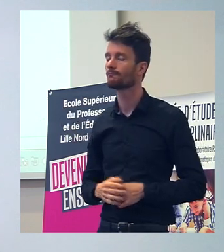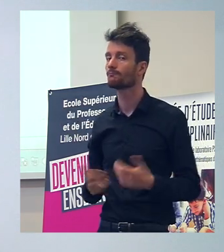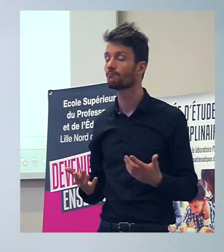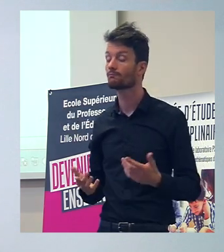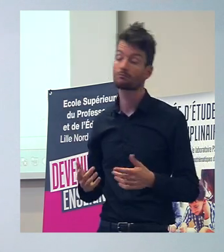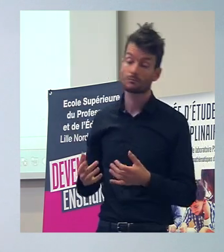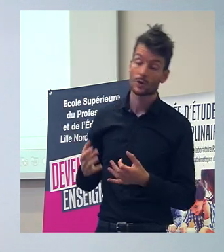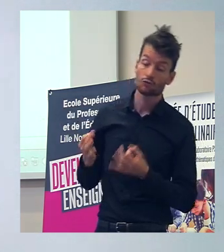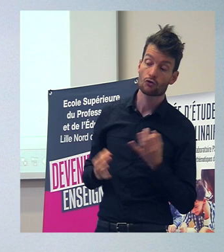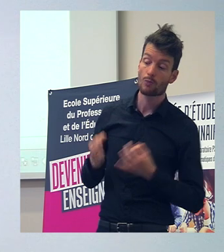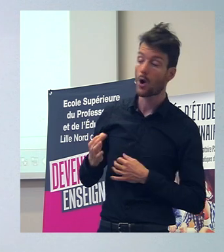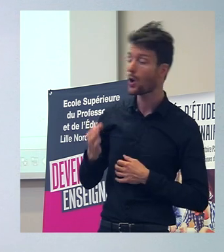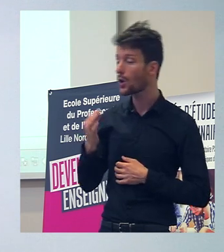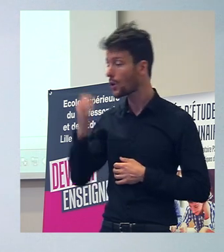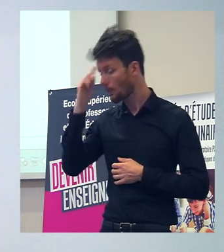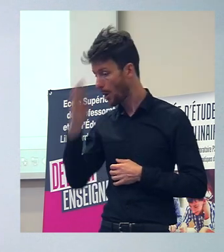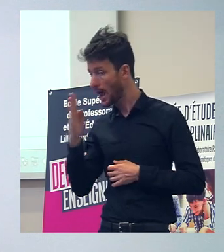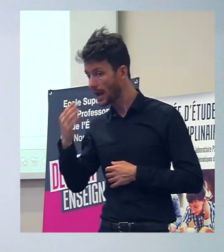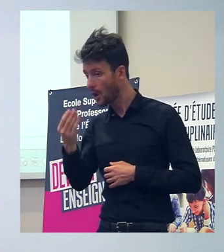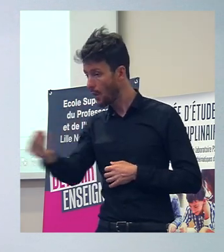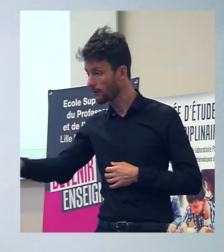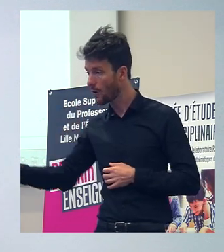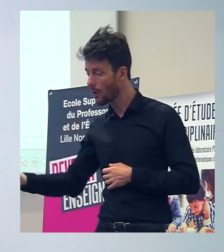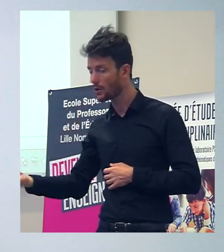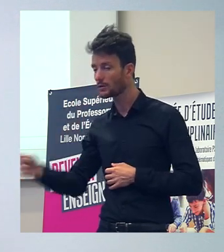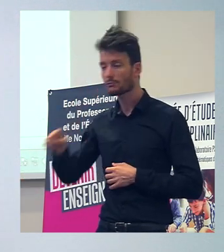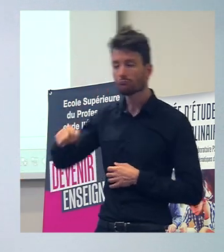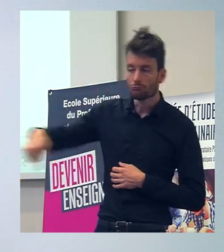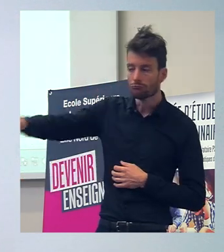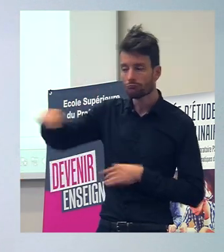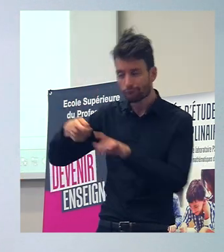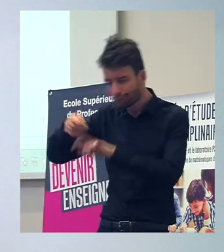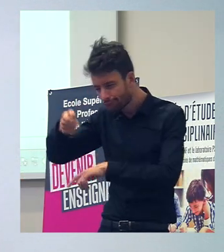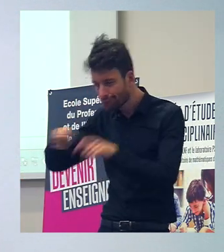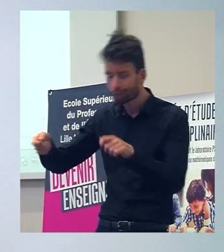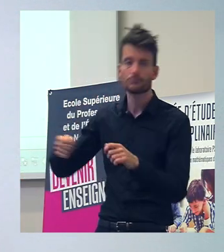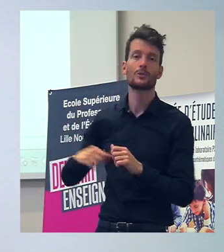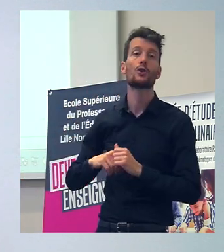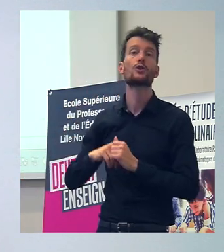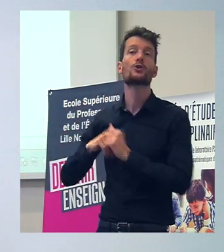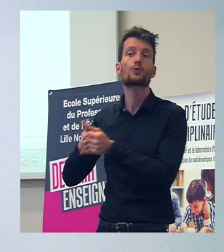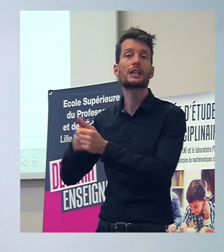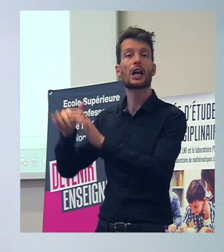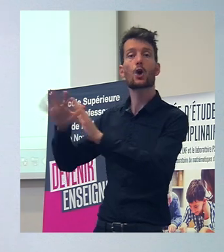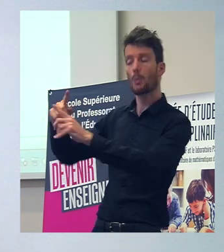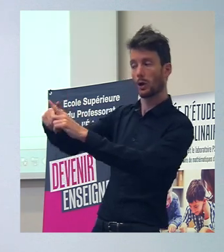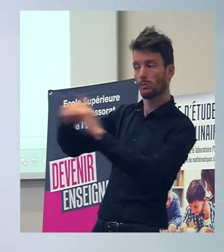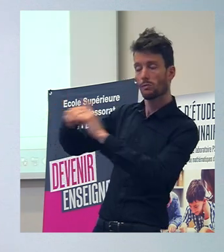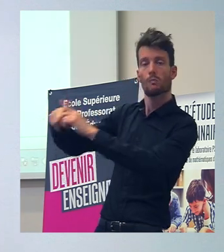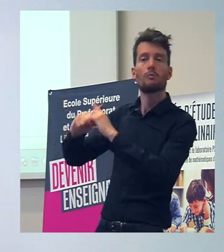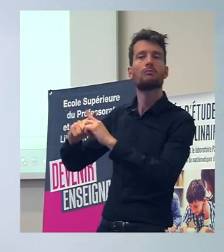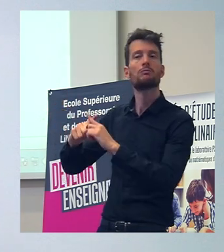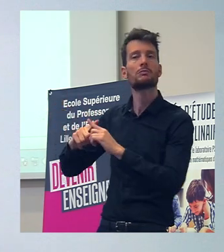le jugement moral des enfants, la classe du jugement moral des enfants, selon les justifications apportées à